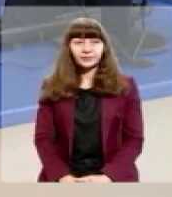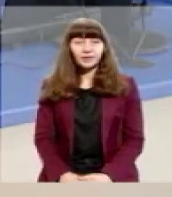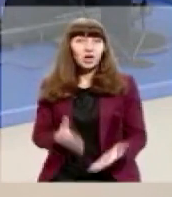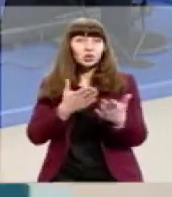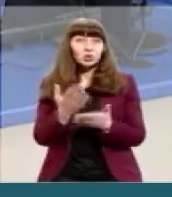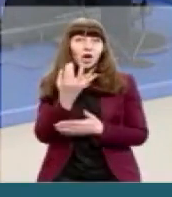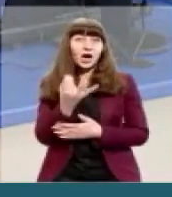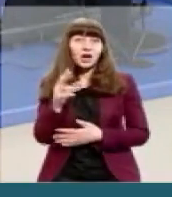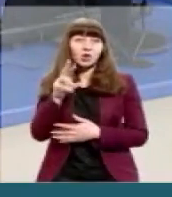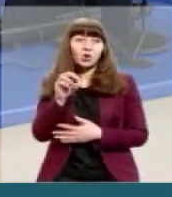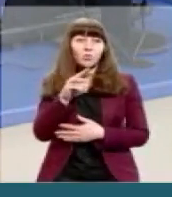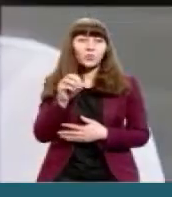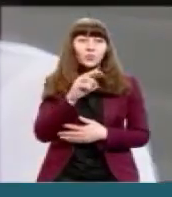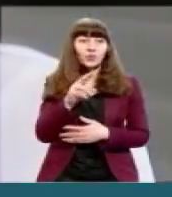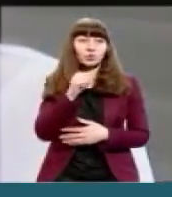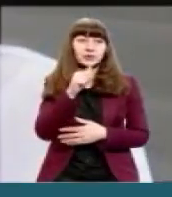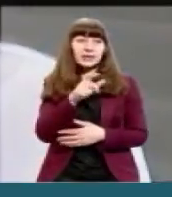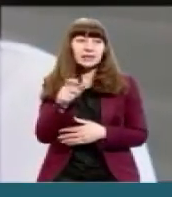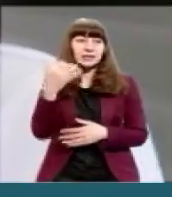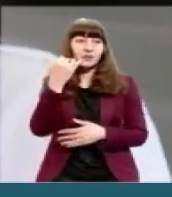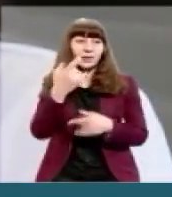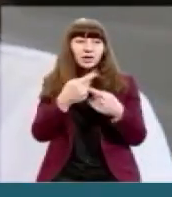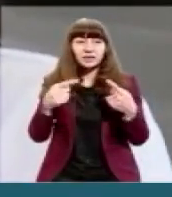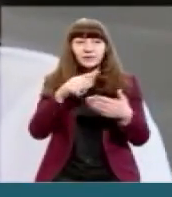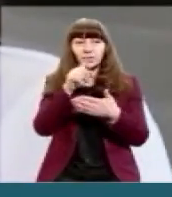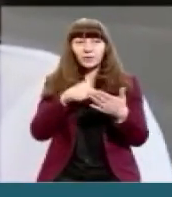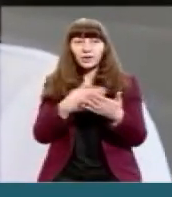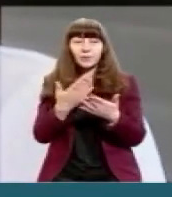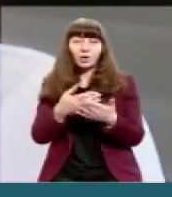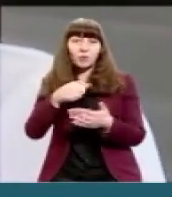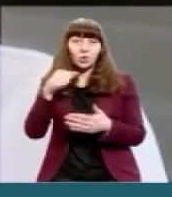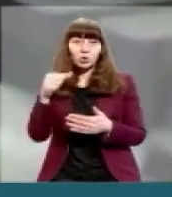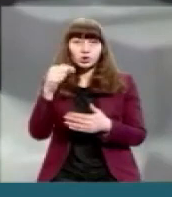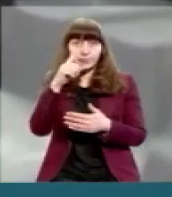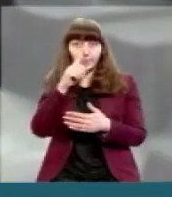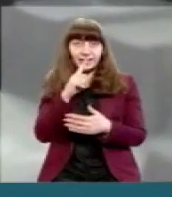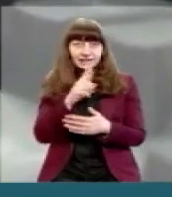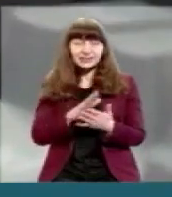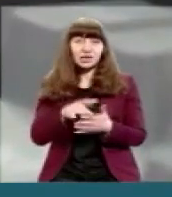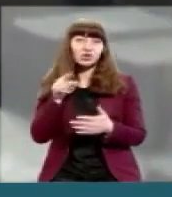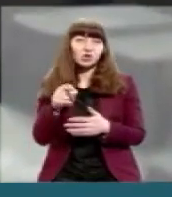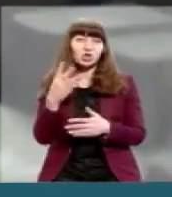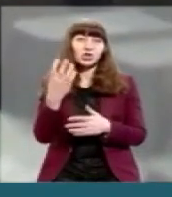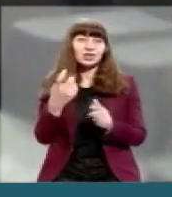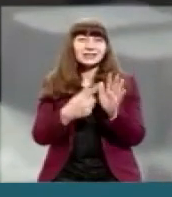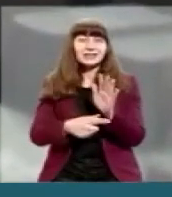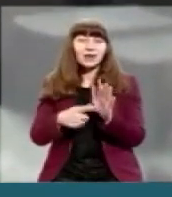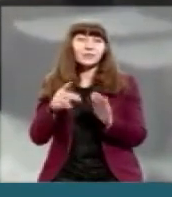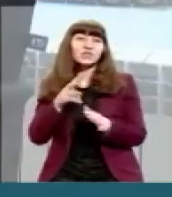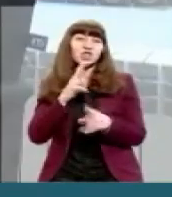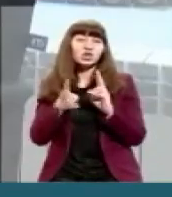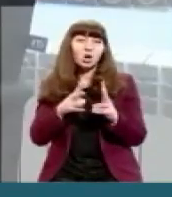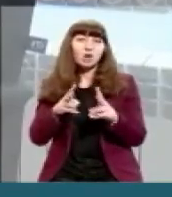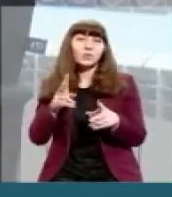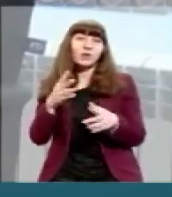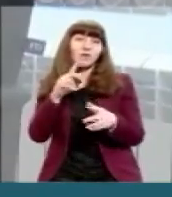Служба Айкомек кустанайцы обращаются по различным вопросам. К примеру, за прошлый месяц в Айкомек поступило 1470 обращений по поводу